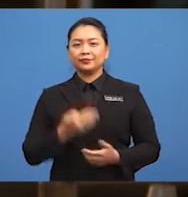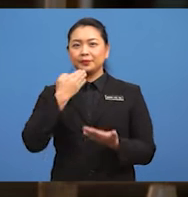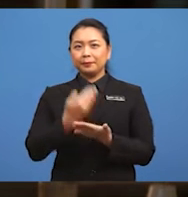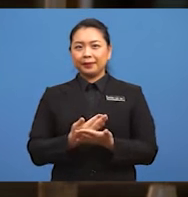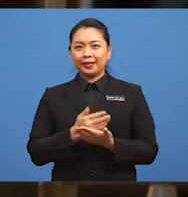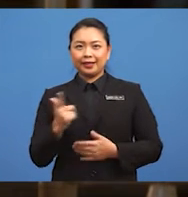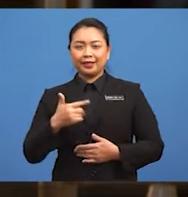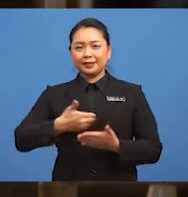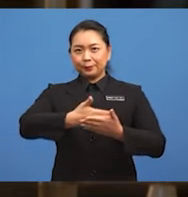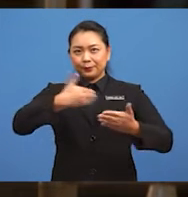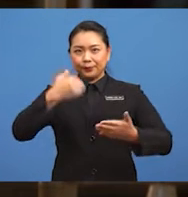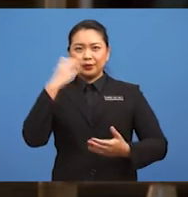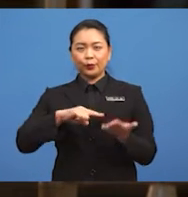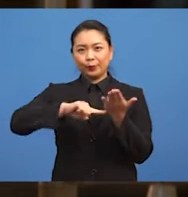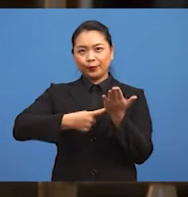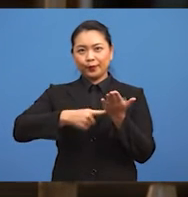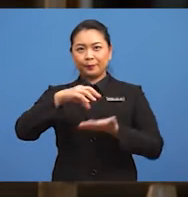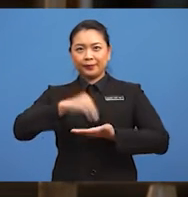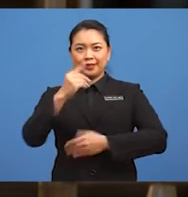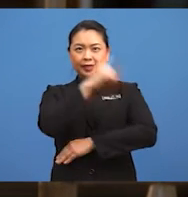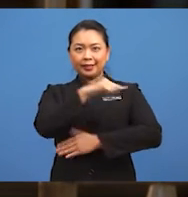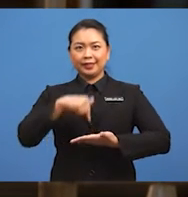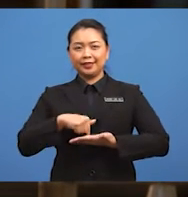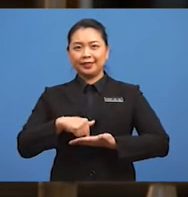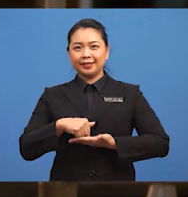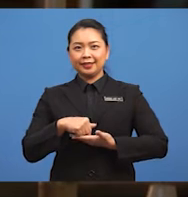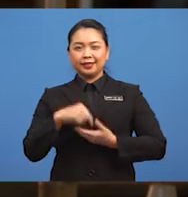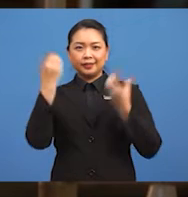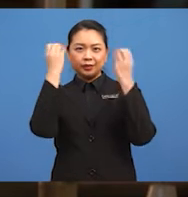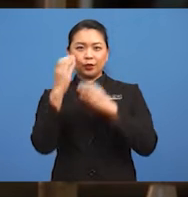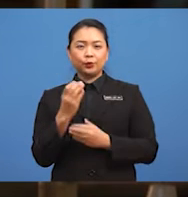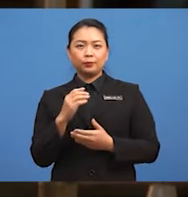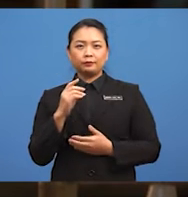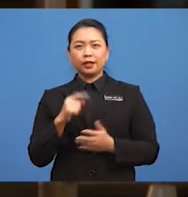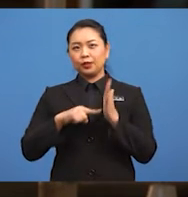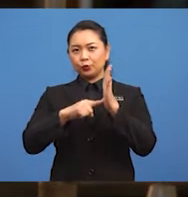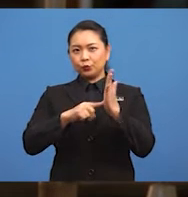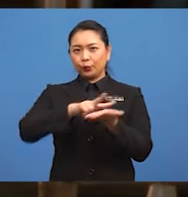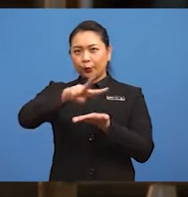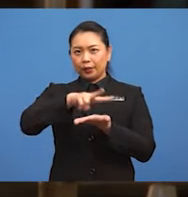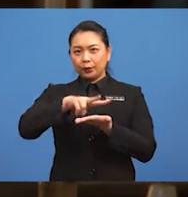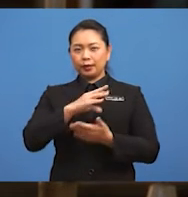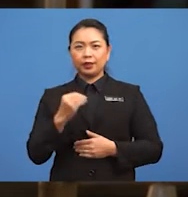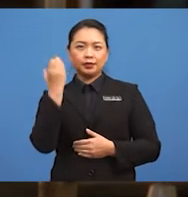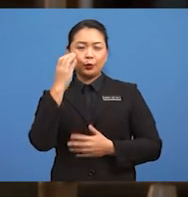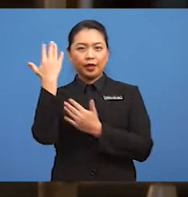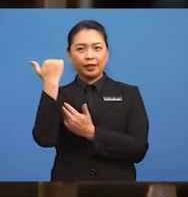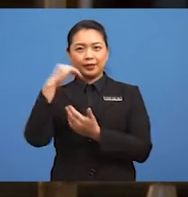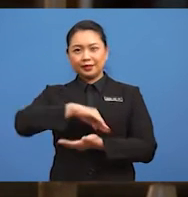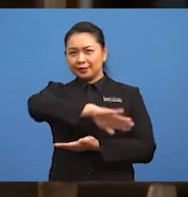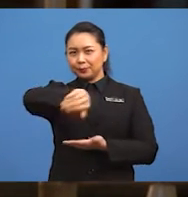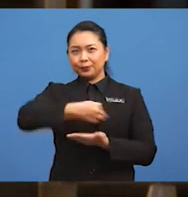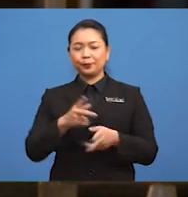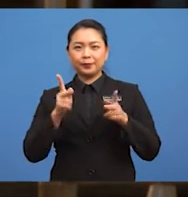Baiklah, sebelum cikgu memulakan sesi pembelajaran pada hari ini, cikgu akan tayangkan sebuah video dan cikgu berharap semua